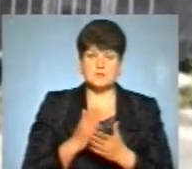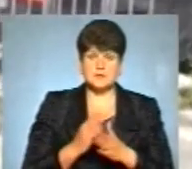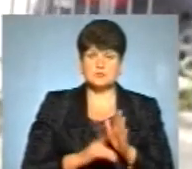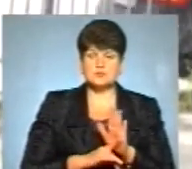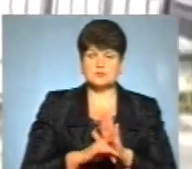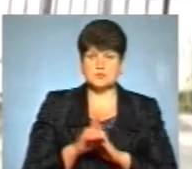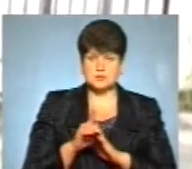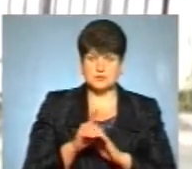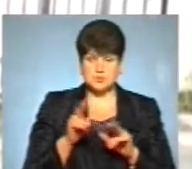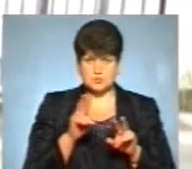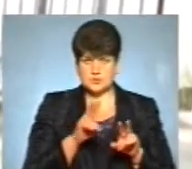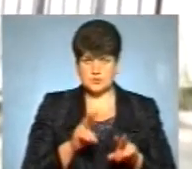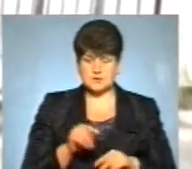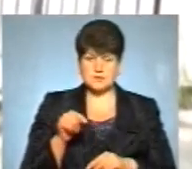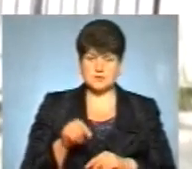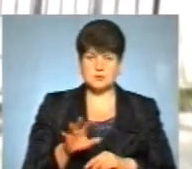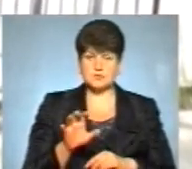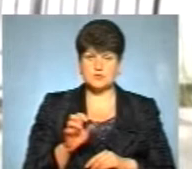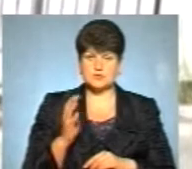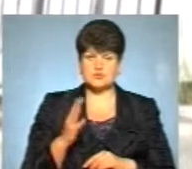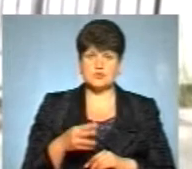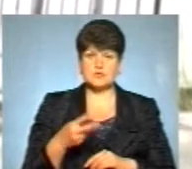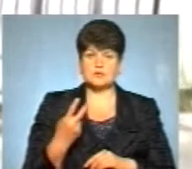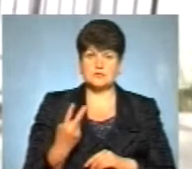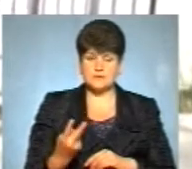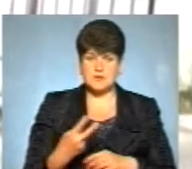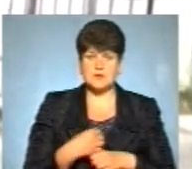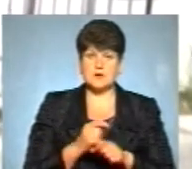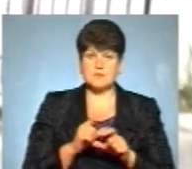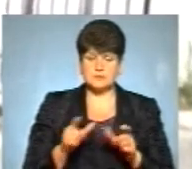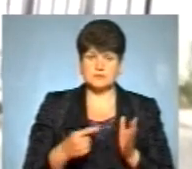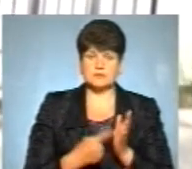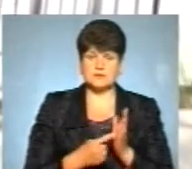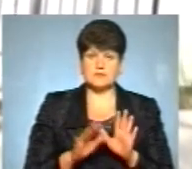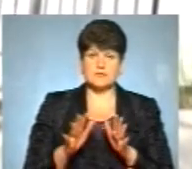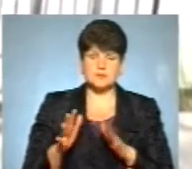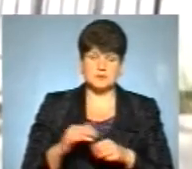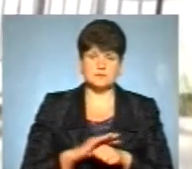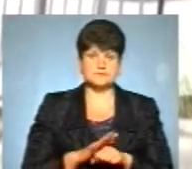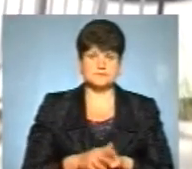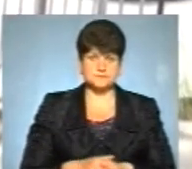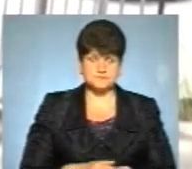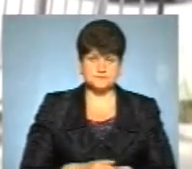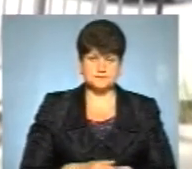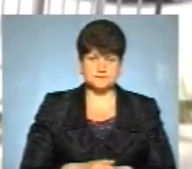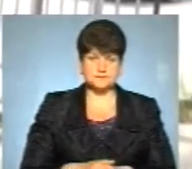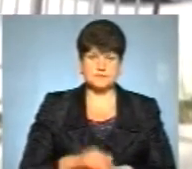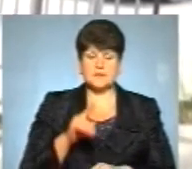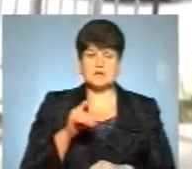спочатку спостереження 1542. Це лабораторно підтверджені випадки COVID-19.